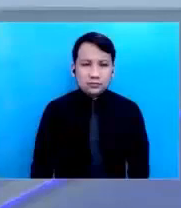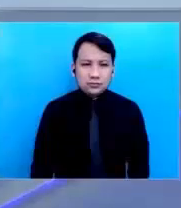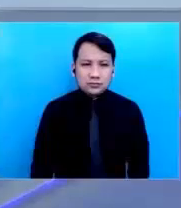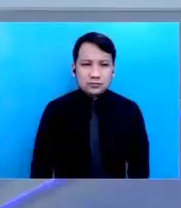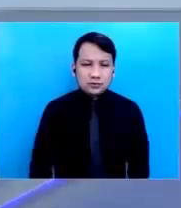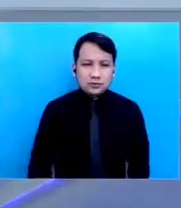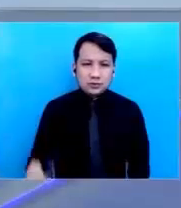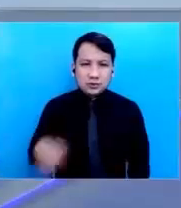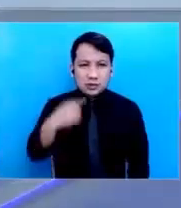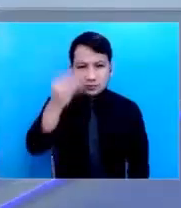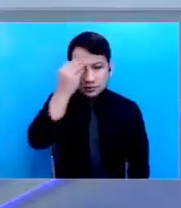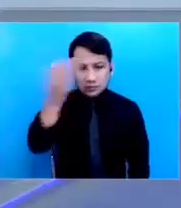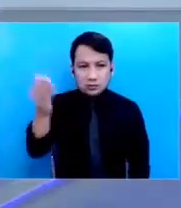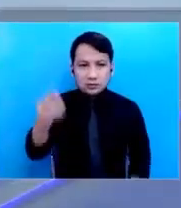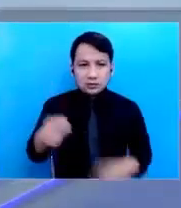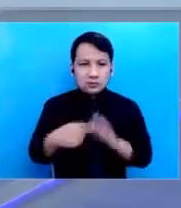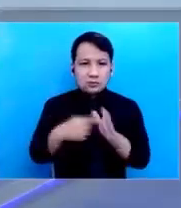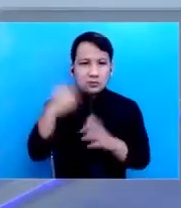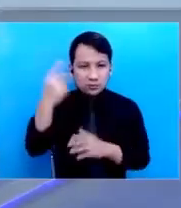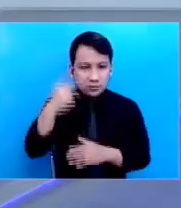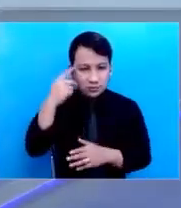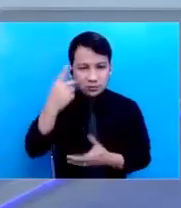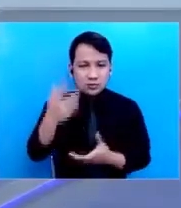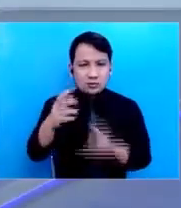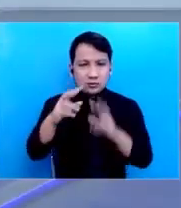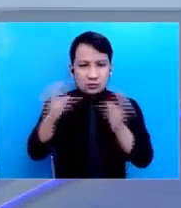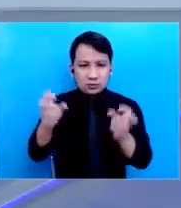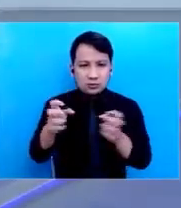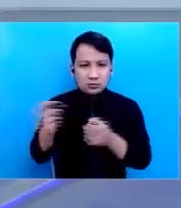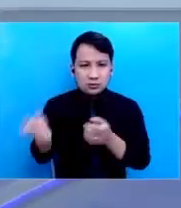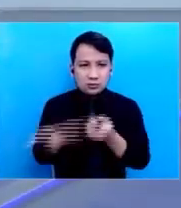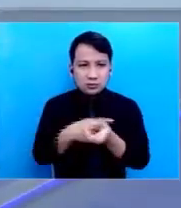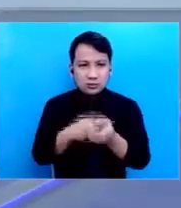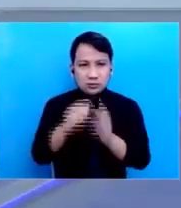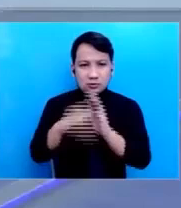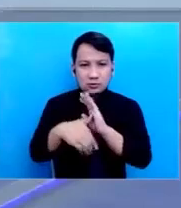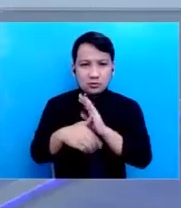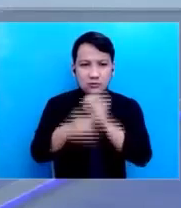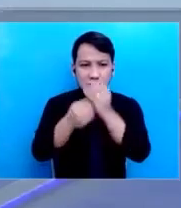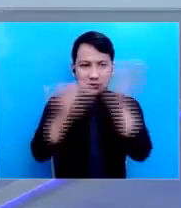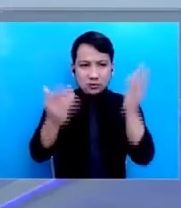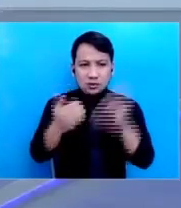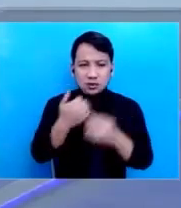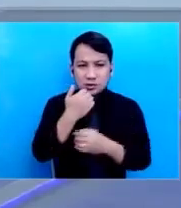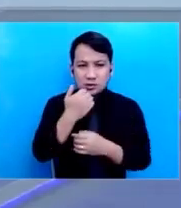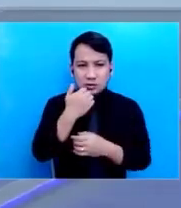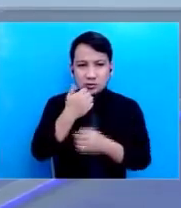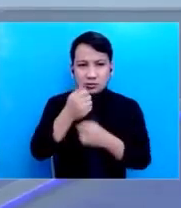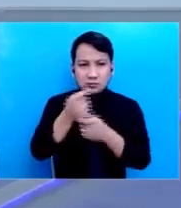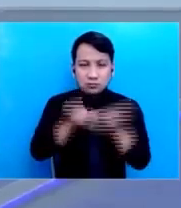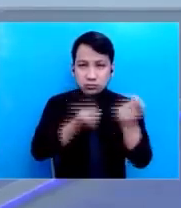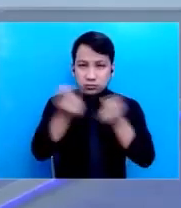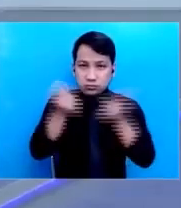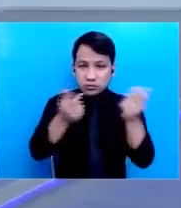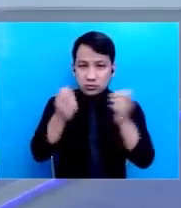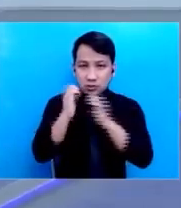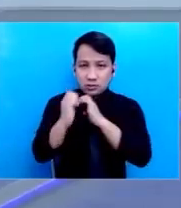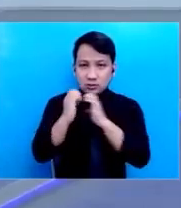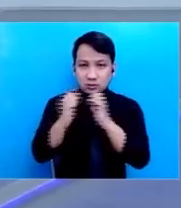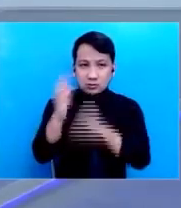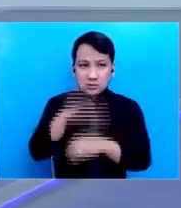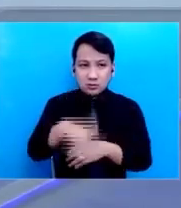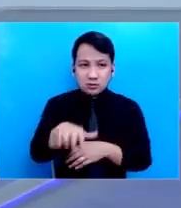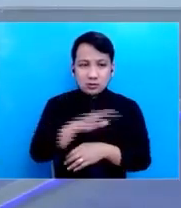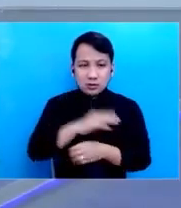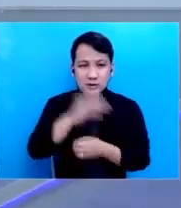Balik tayo sa usapang politika. Pinagbabaklas ng COMELEC ang mga illegal umanong campaign poster sa EDSA. Ngayong araw